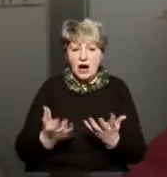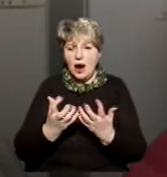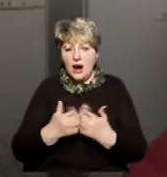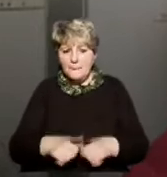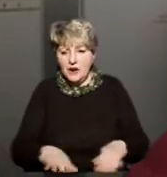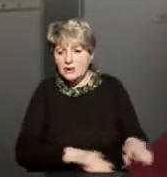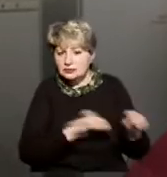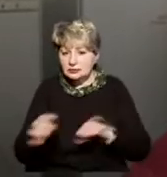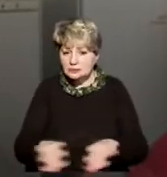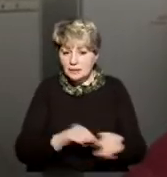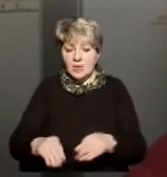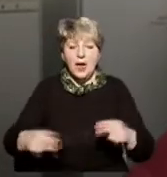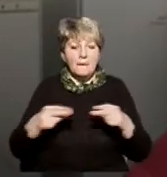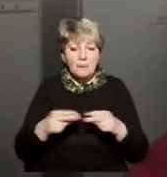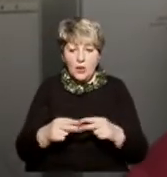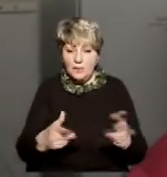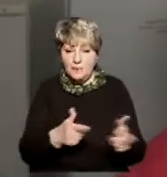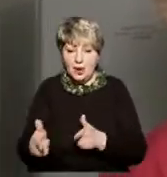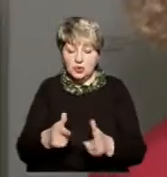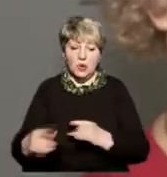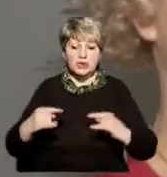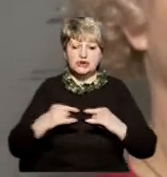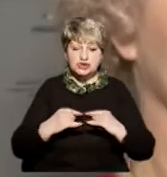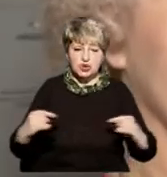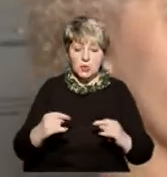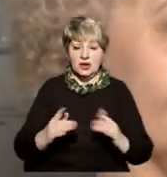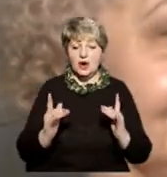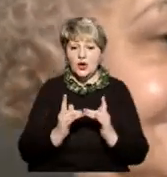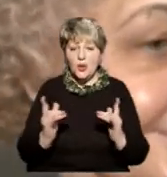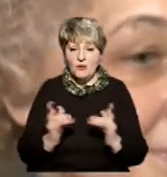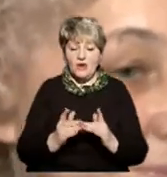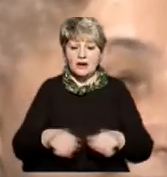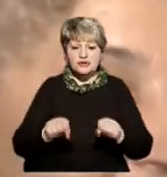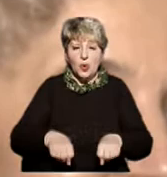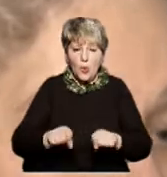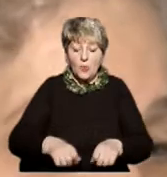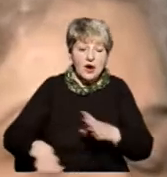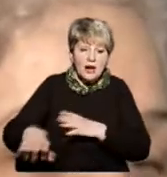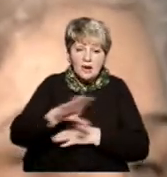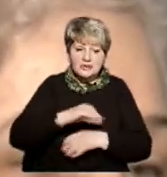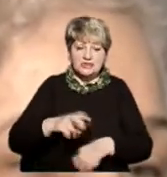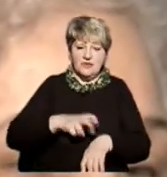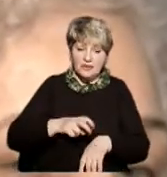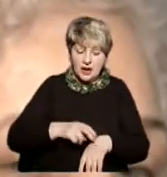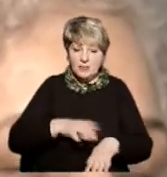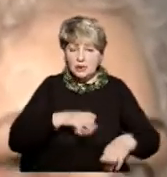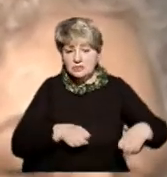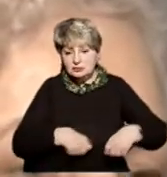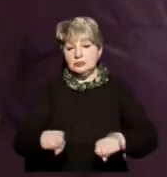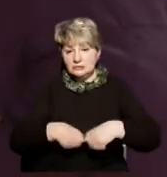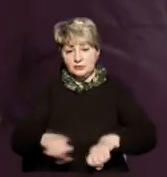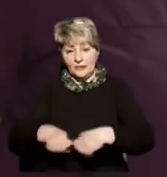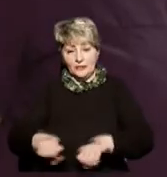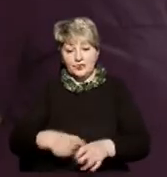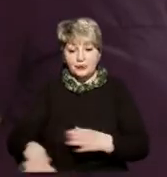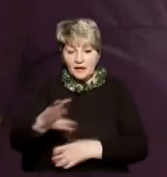І постелили всі постелі, і столики, і кроватки дитячі, і кувєзи геть опускали сюди. Лікарі наші тягали транспортні кувєзи для маляток.